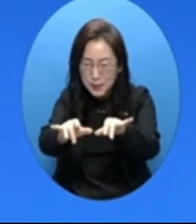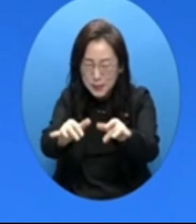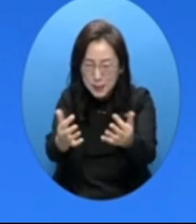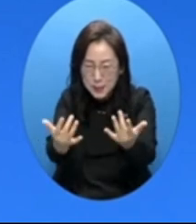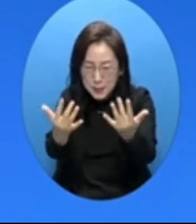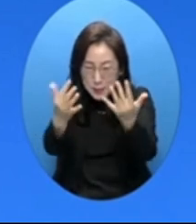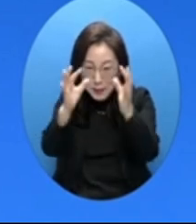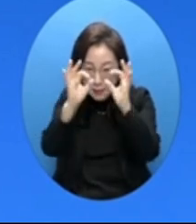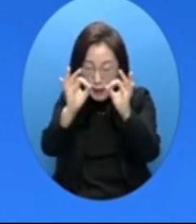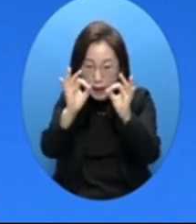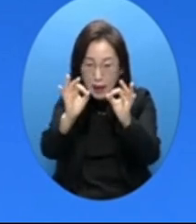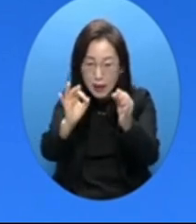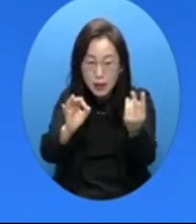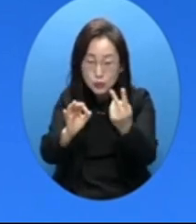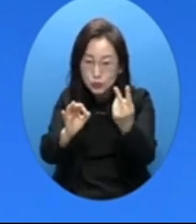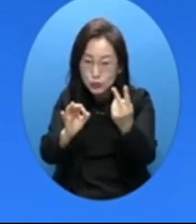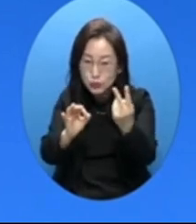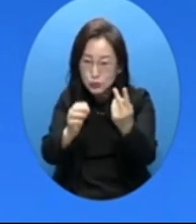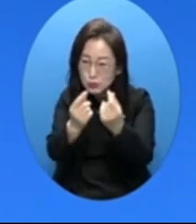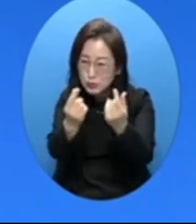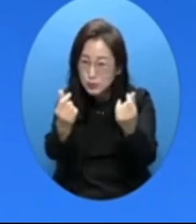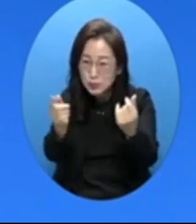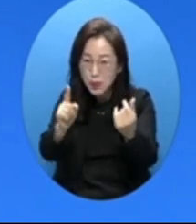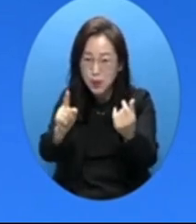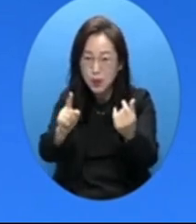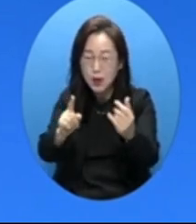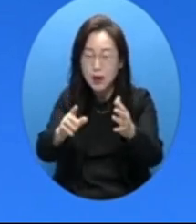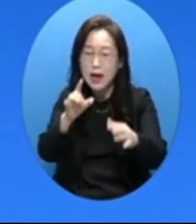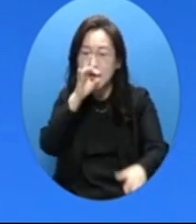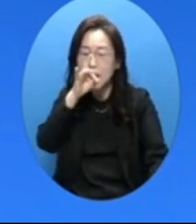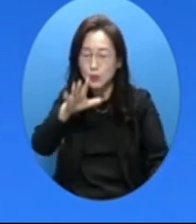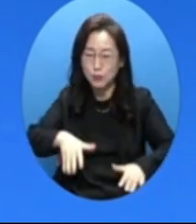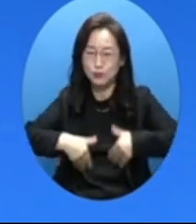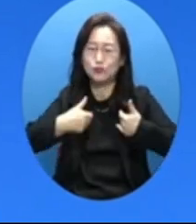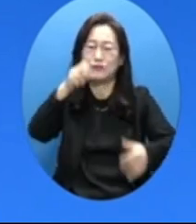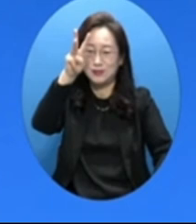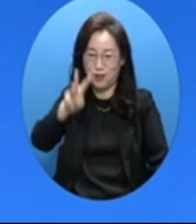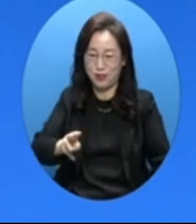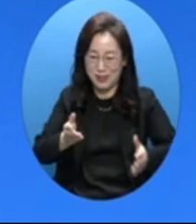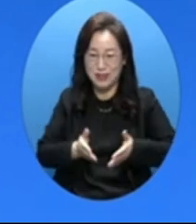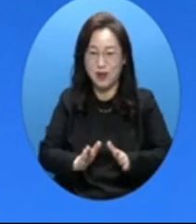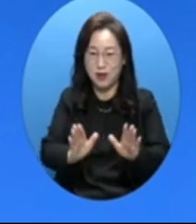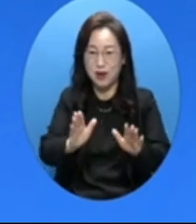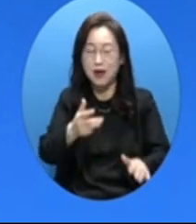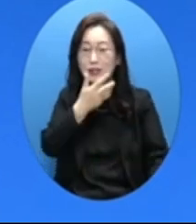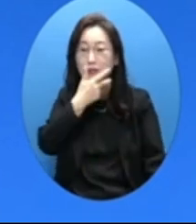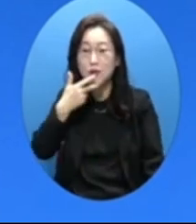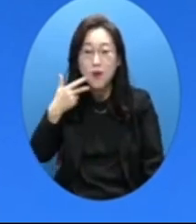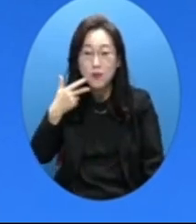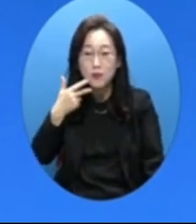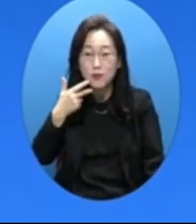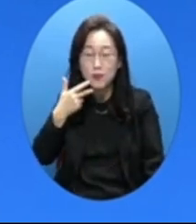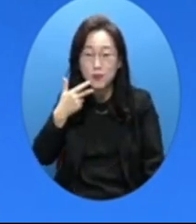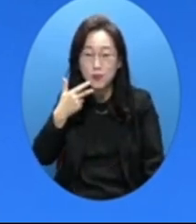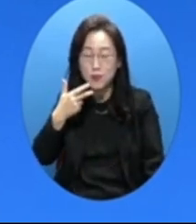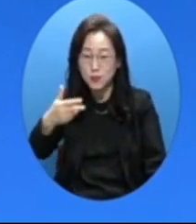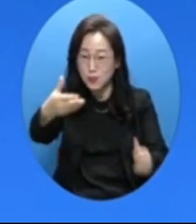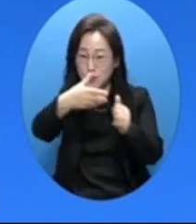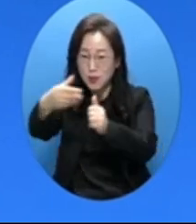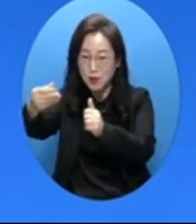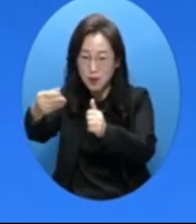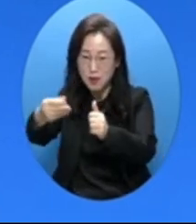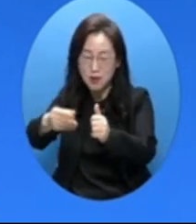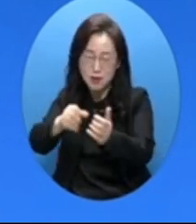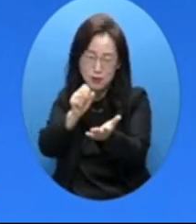사람의 공통점이 많습니다 둘 다 강원도 춘천 대성이고 지금 영국 프리미어리그에서 뛰고 있는